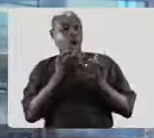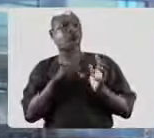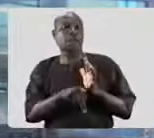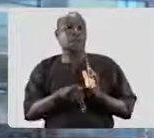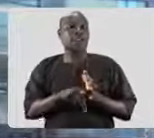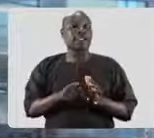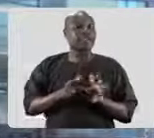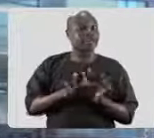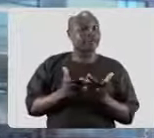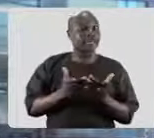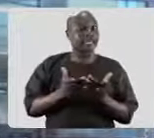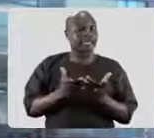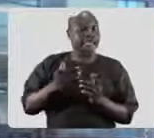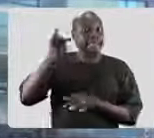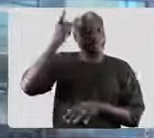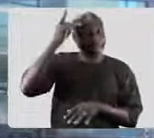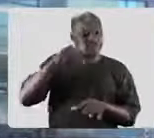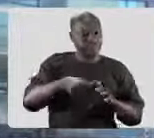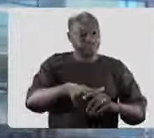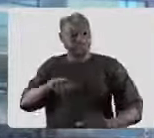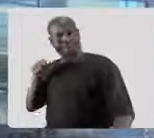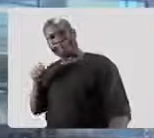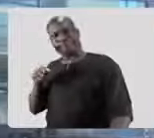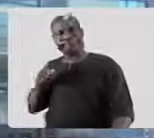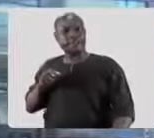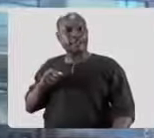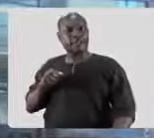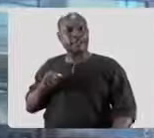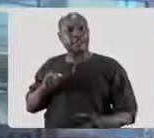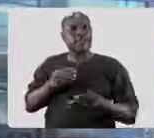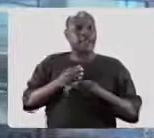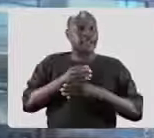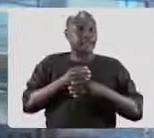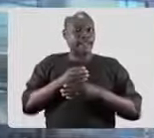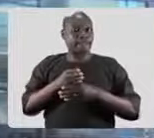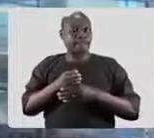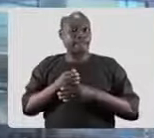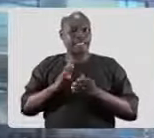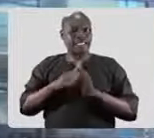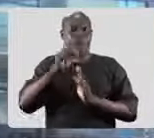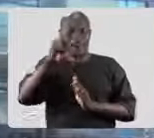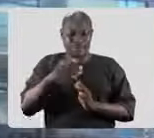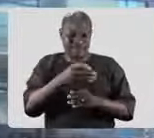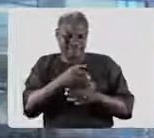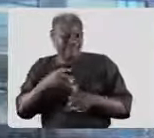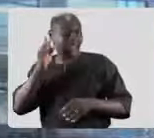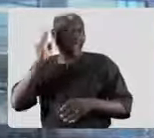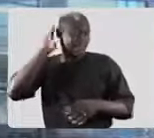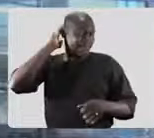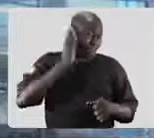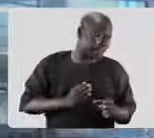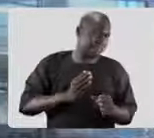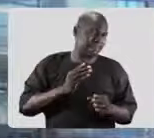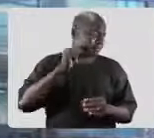no. Bible se Peter atwe sekan. Na o ma so no etwa enkrofo na ba no baako na so